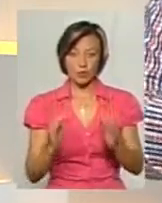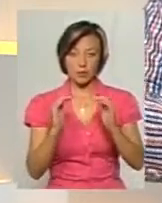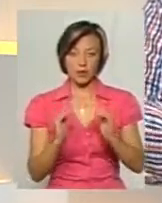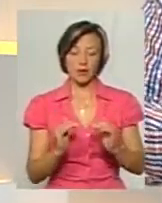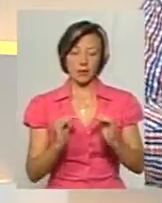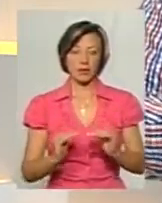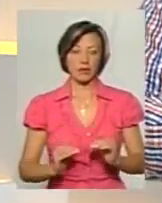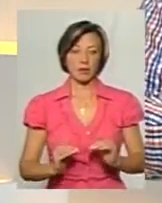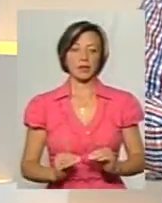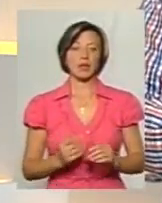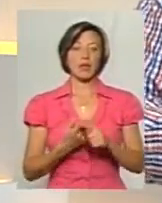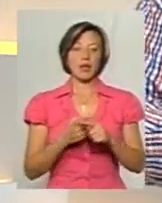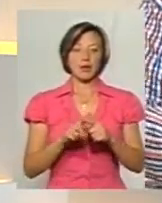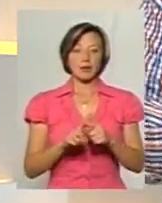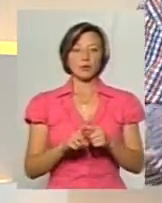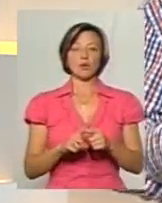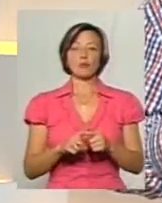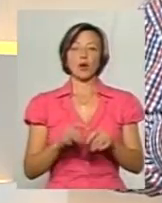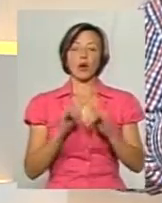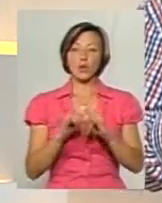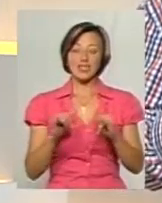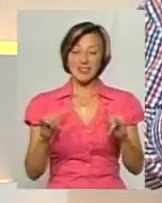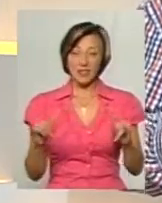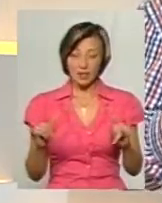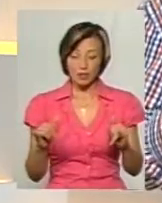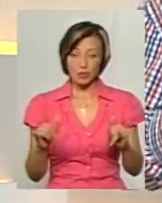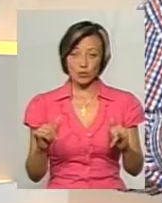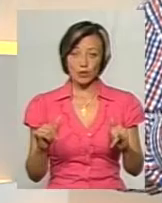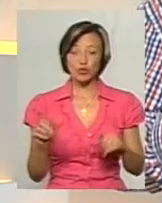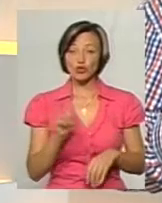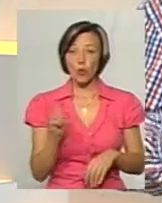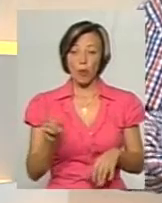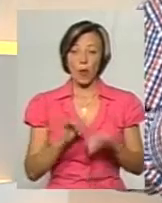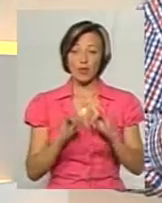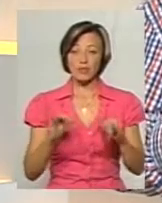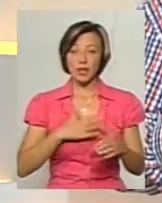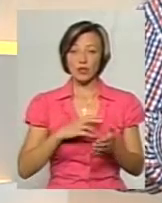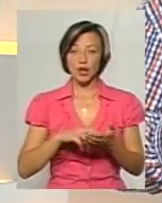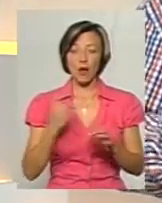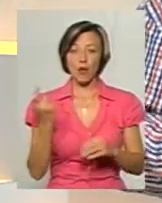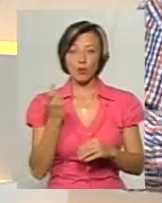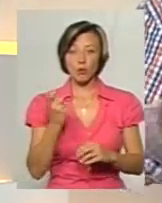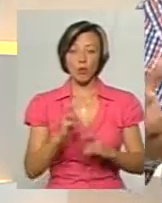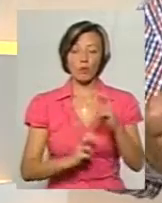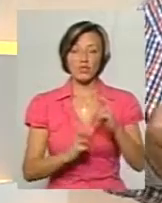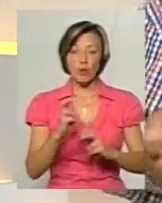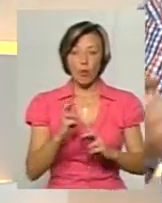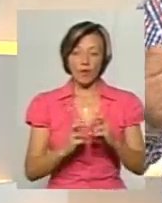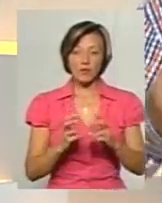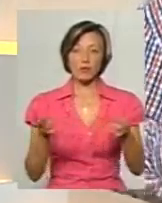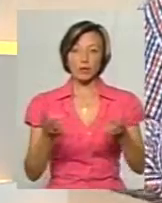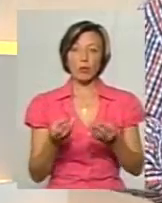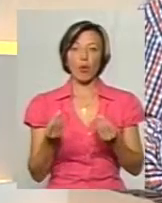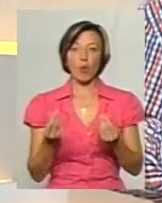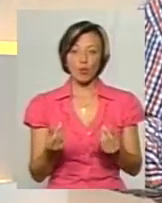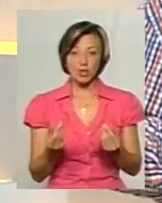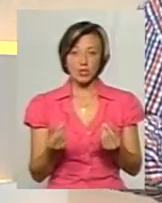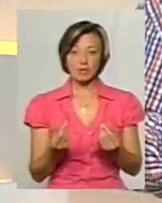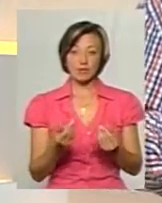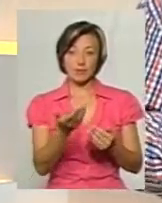і падіння. Тому для того, щоб все-таки розвинути нашу економіку, нашу промисловість, нам потрібно кошти, які би